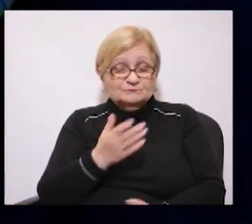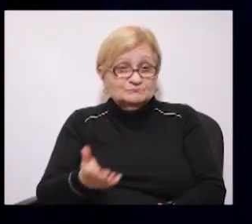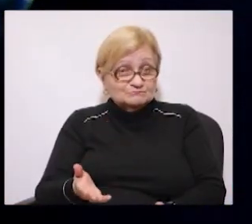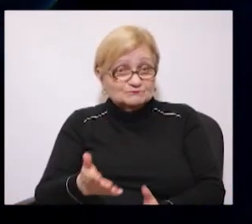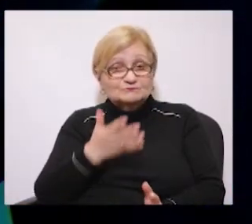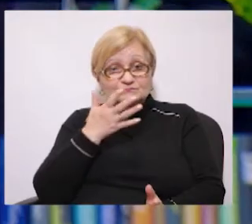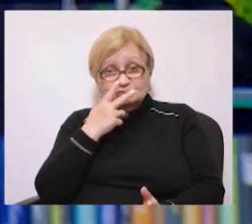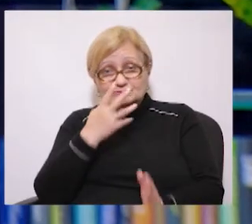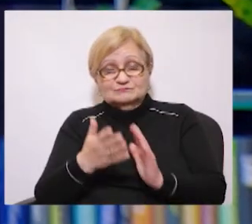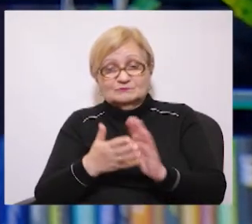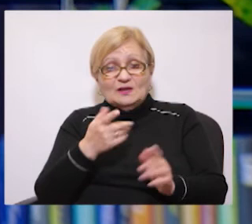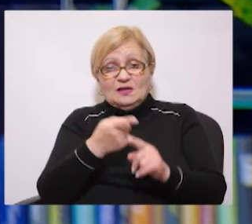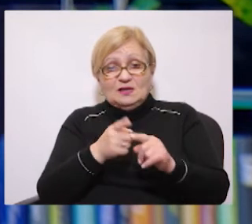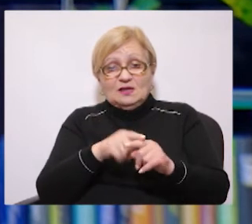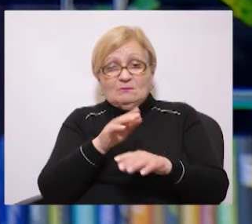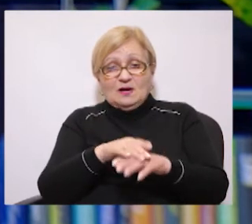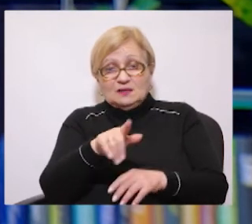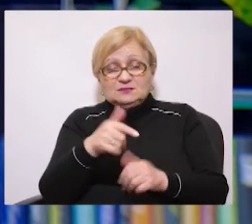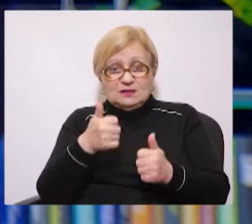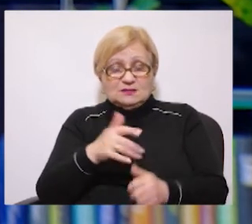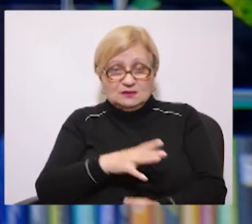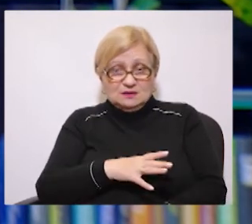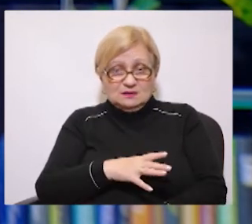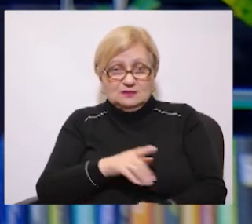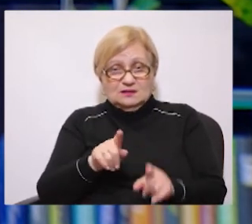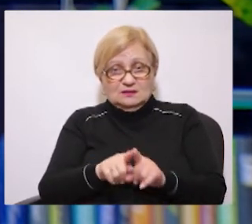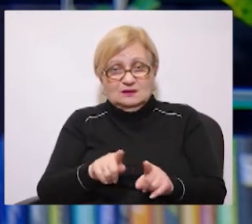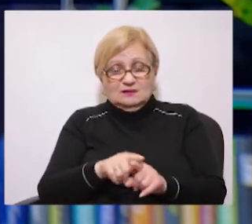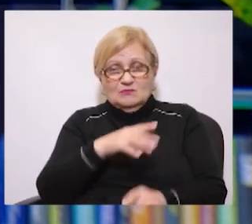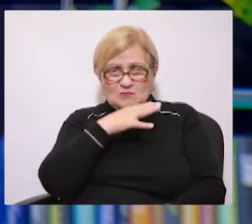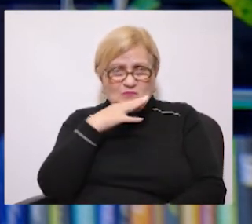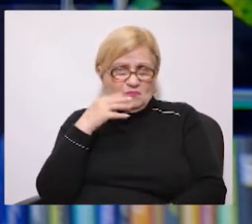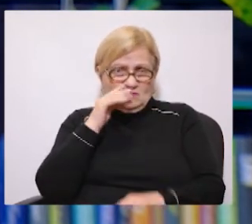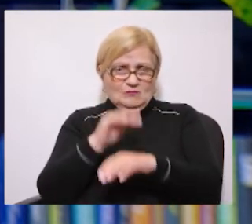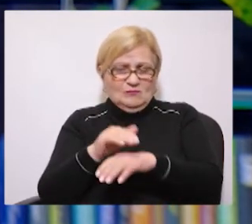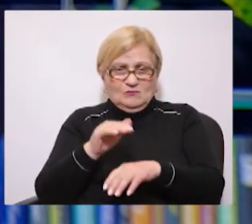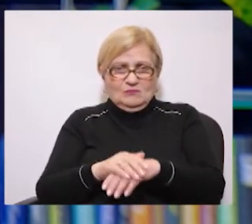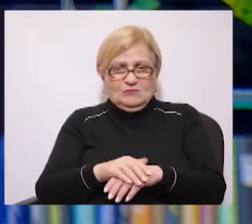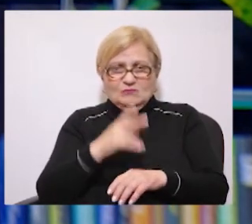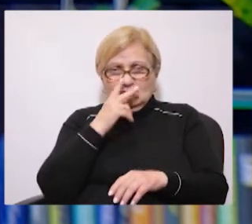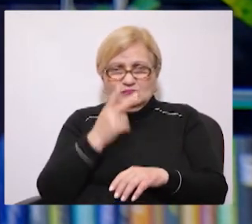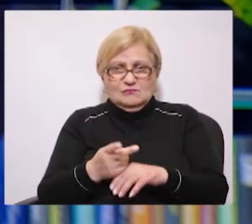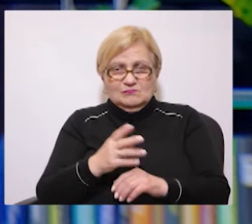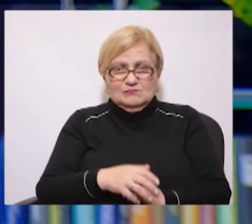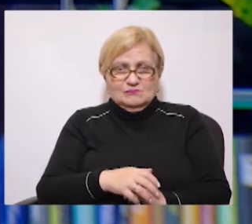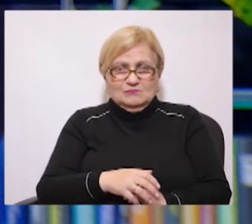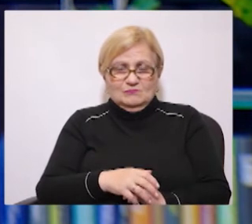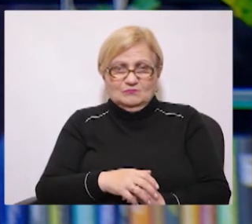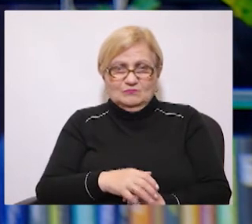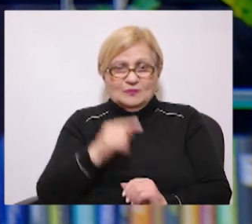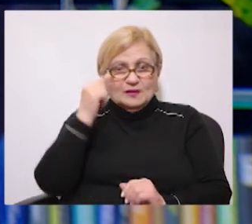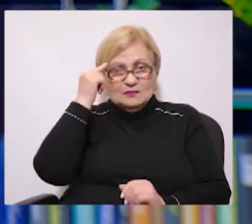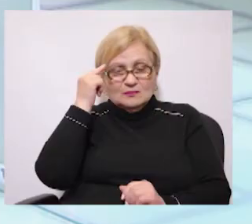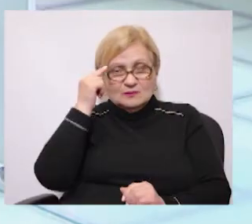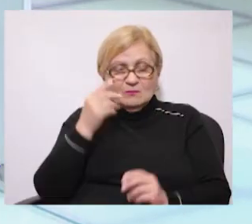და ეს მაგალითიც კარგი იყო. აი, ასეთებს ჩვენ ვერ ვწავაწყდებით და დავინახავთ აი ფიქრის